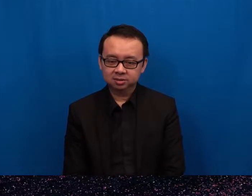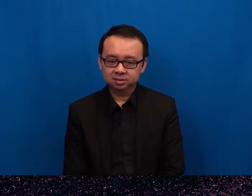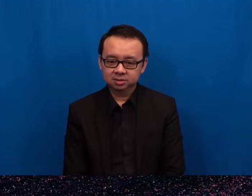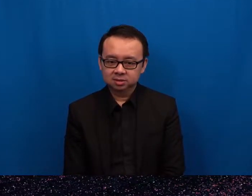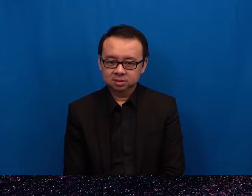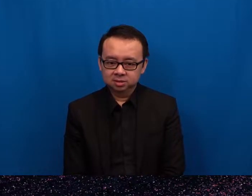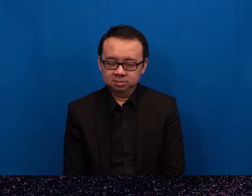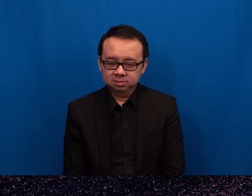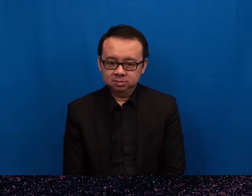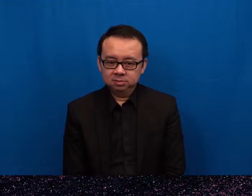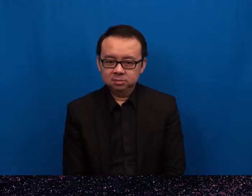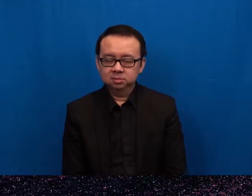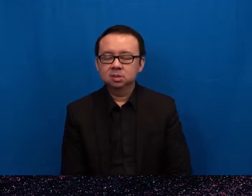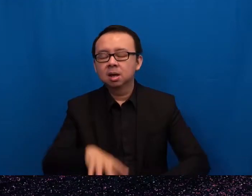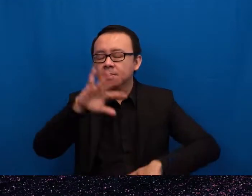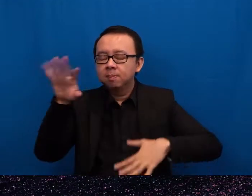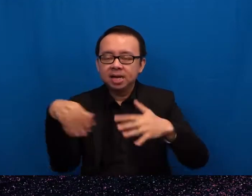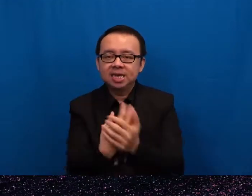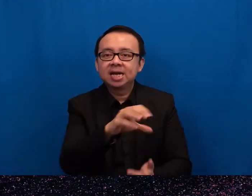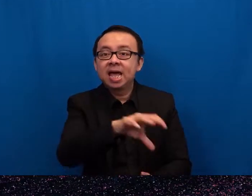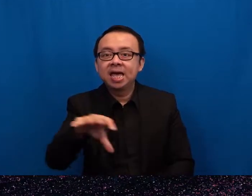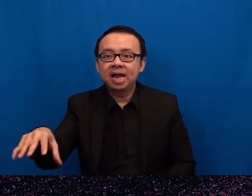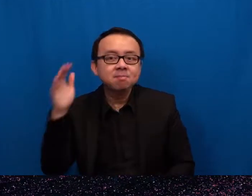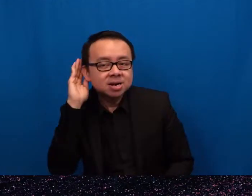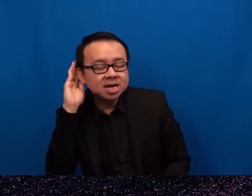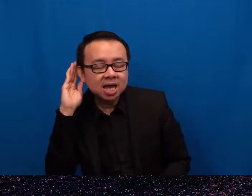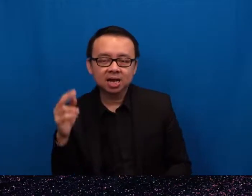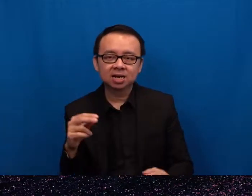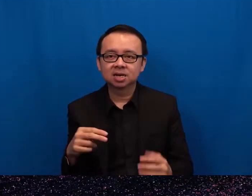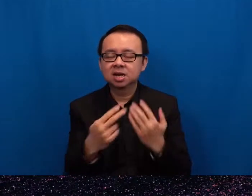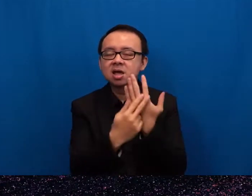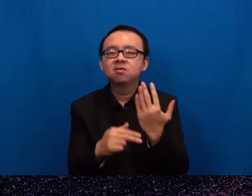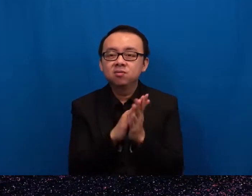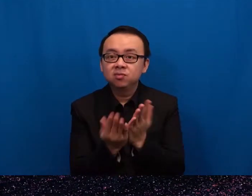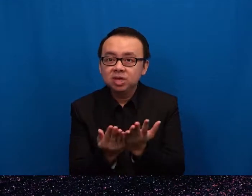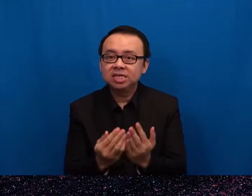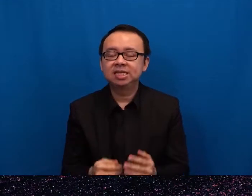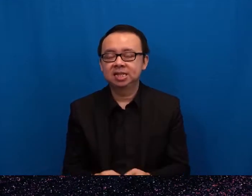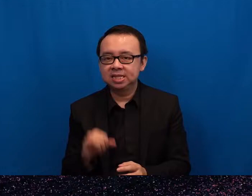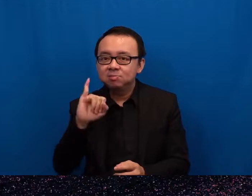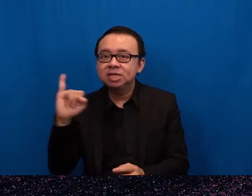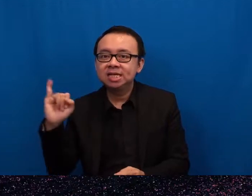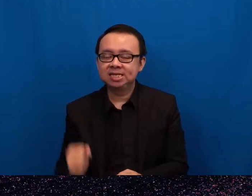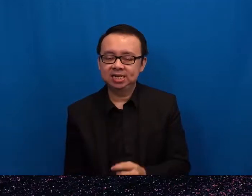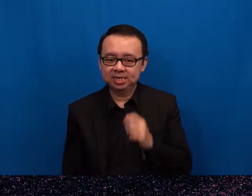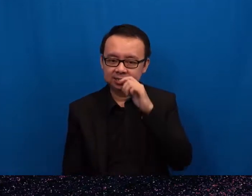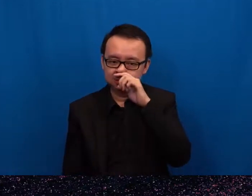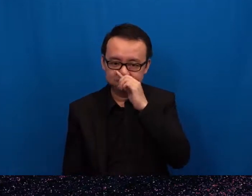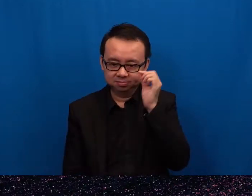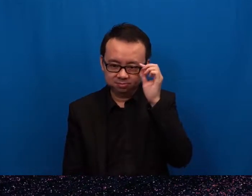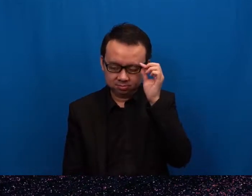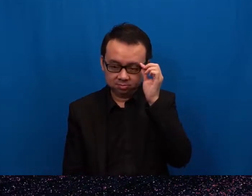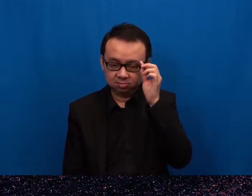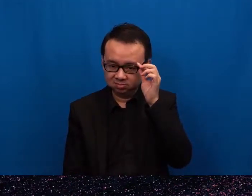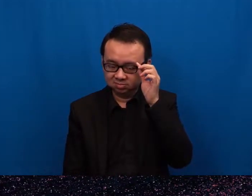Turki sana. Mendengar firman Tuhan, baik orang Yahudi maupun orang Yunani. Injil mulai diberitakan di kalangan orang Yahudi, kena